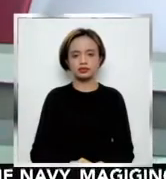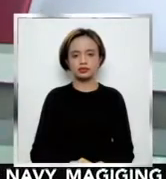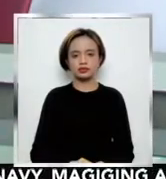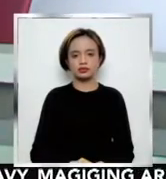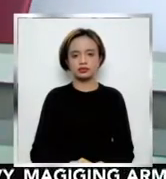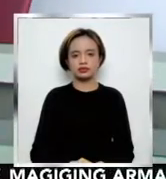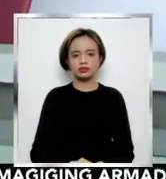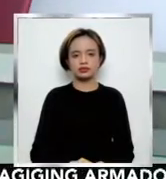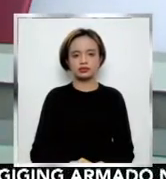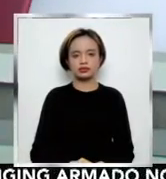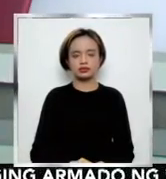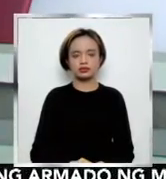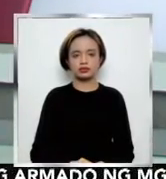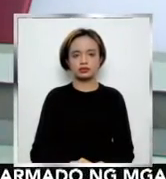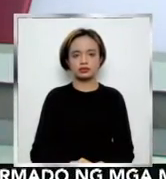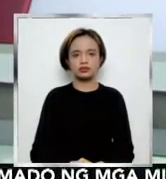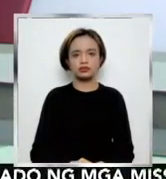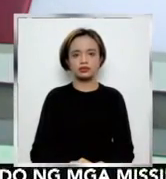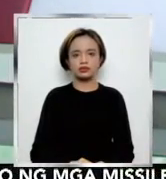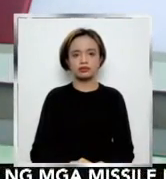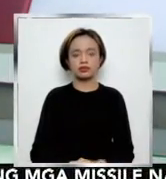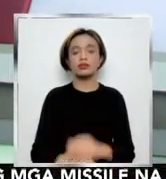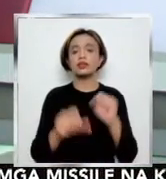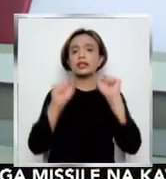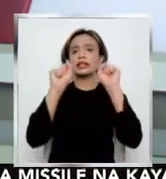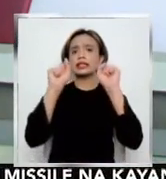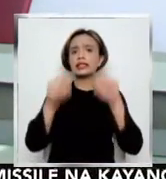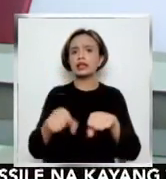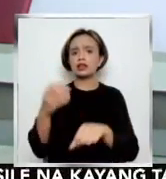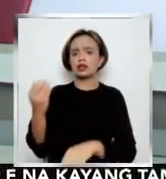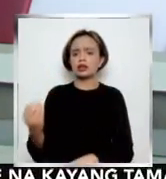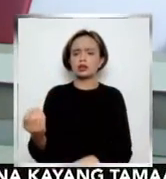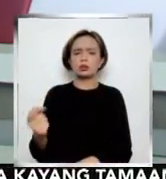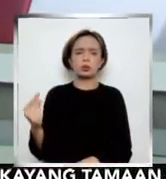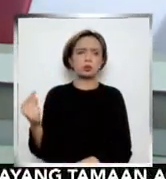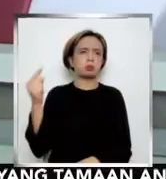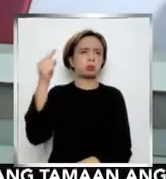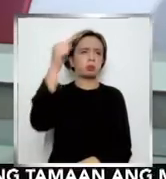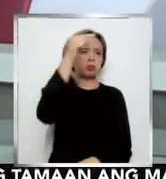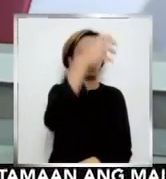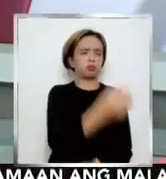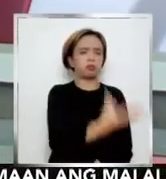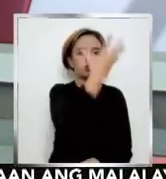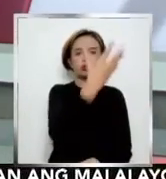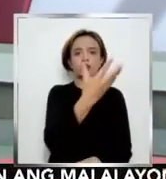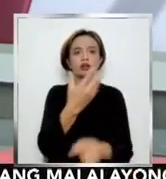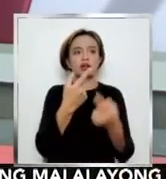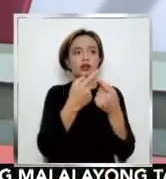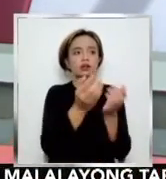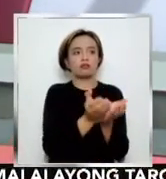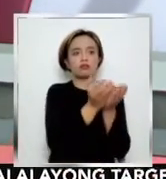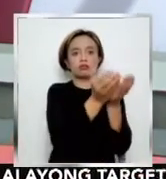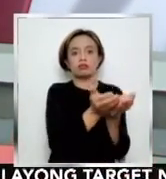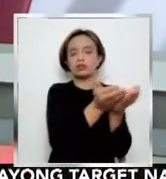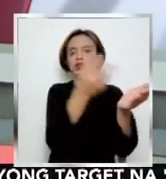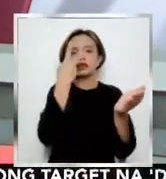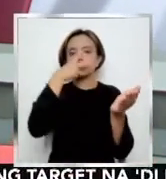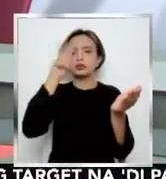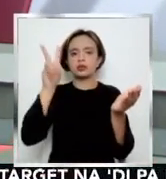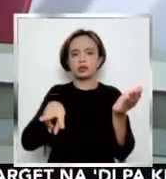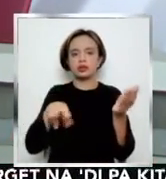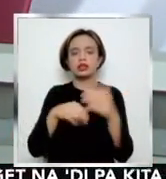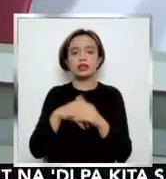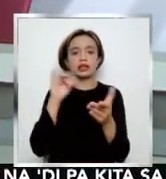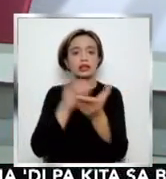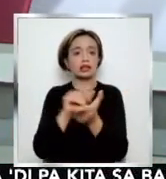Kayang magpakawala ng missile at patamaan ang target na di kita sa barko. Ilan lang yan sa mga kakayahan ng